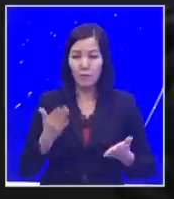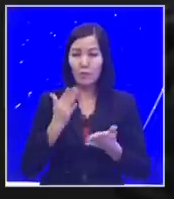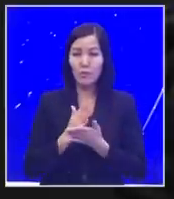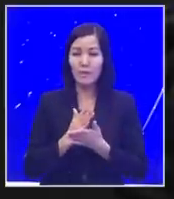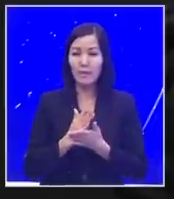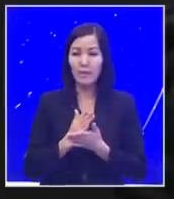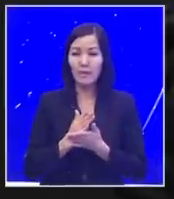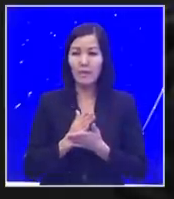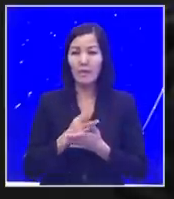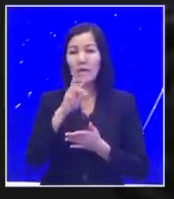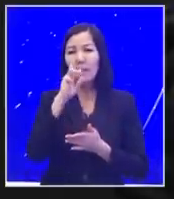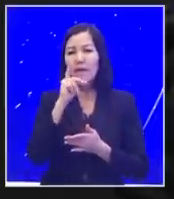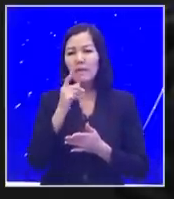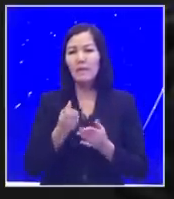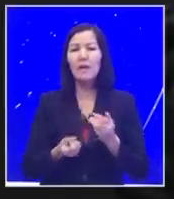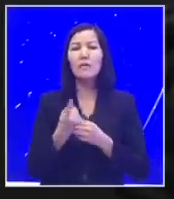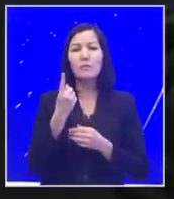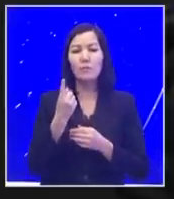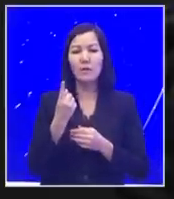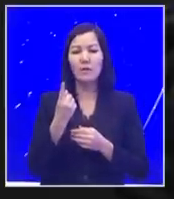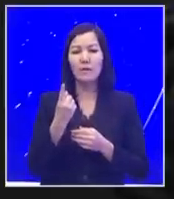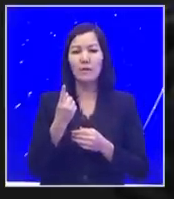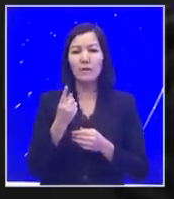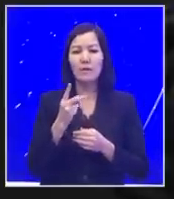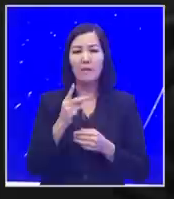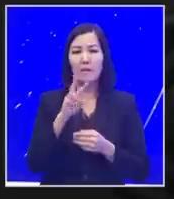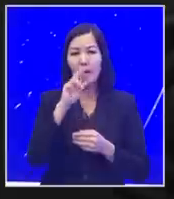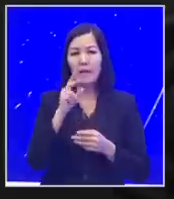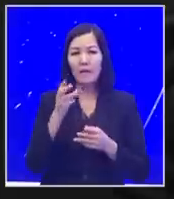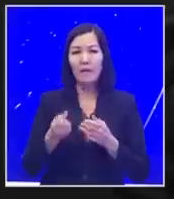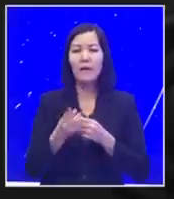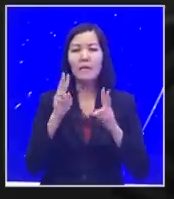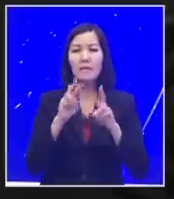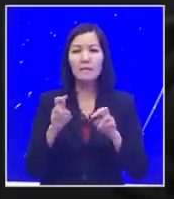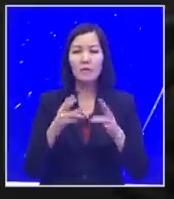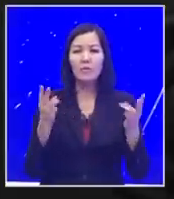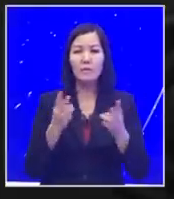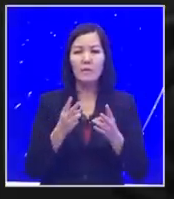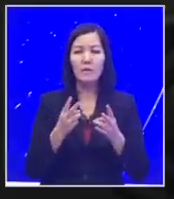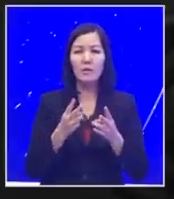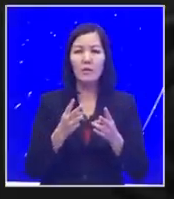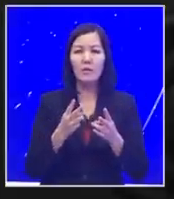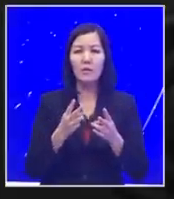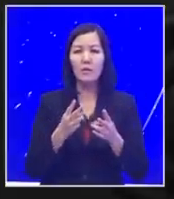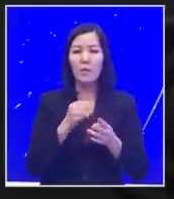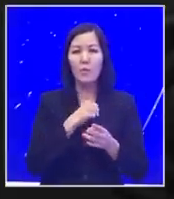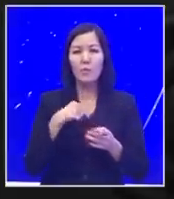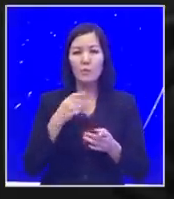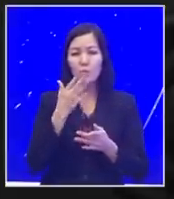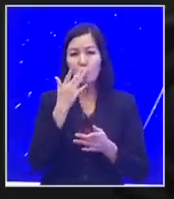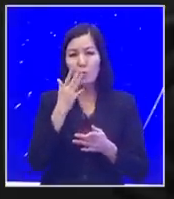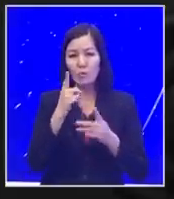тұста қателікті қай жерден іздеуіміз керек? Қателікті ұлттың өзін ұлт ретінде